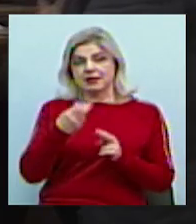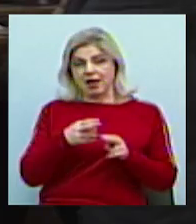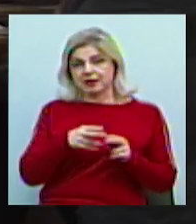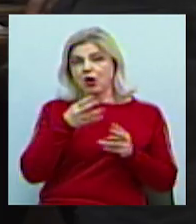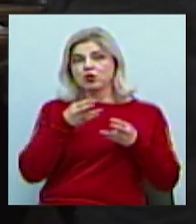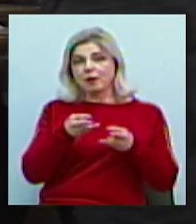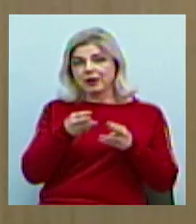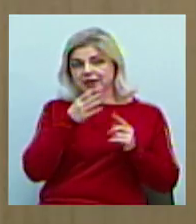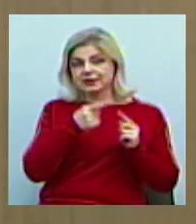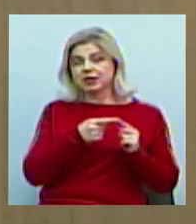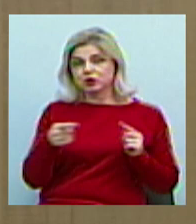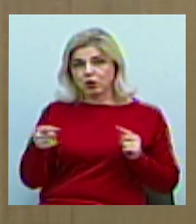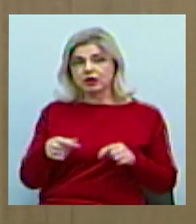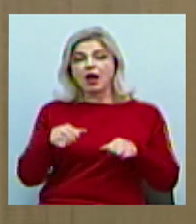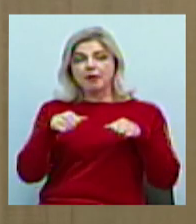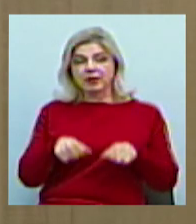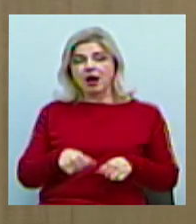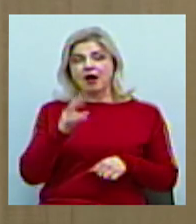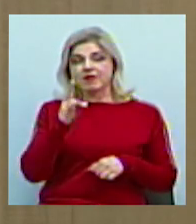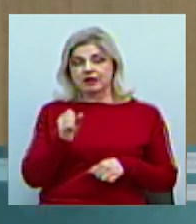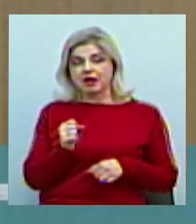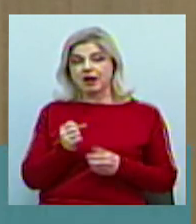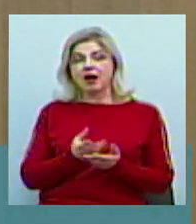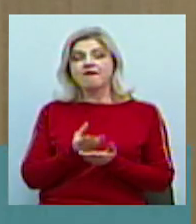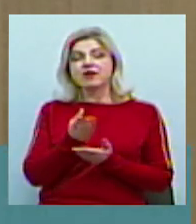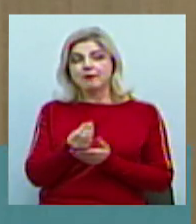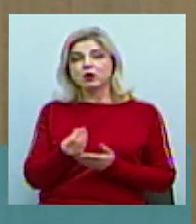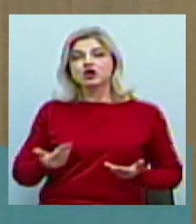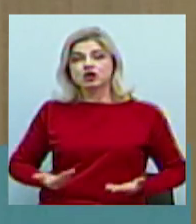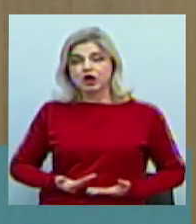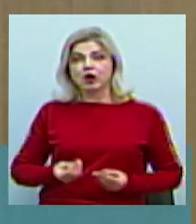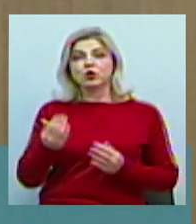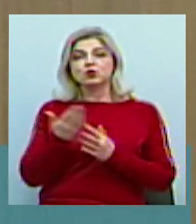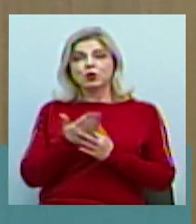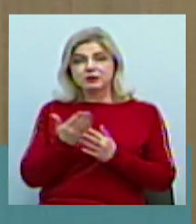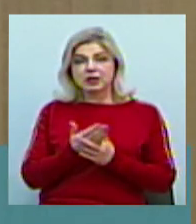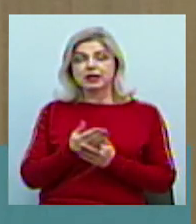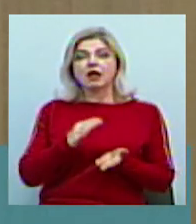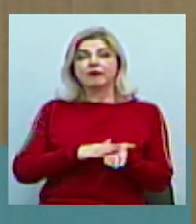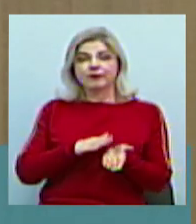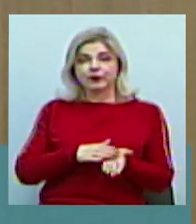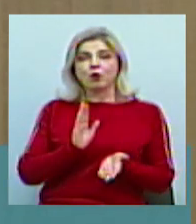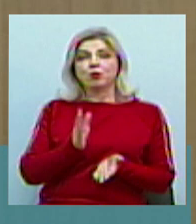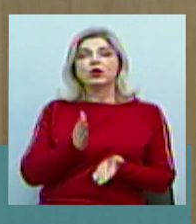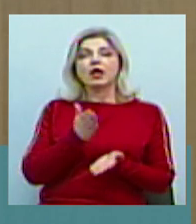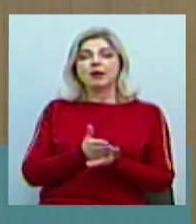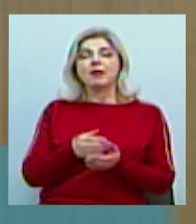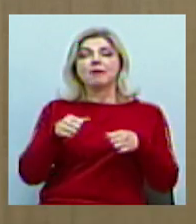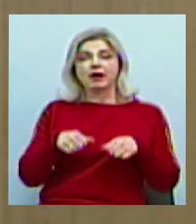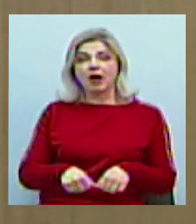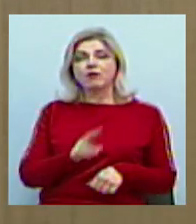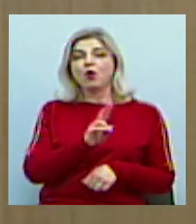опалювальний сезон. Право на таку на виплату житлової субсидії в готівковій формі будуть мати домогосподарства, яким житлова